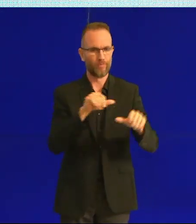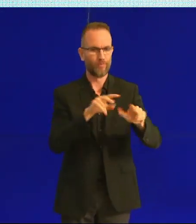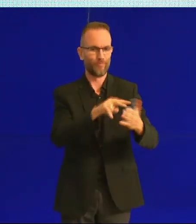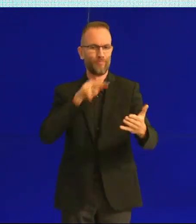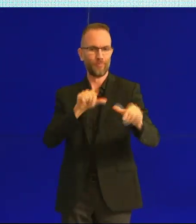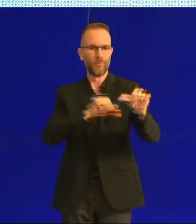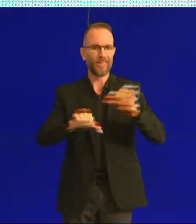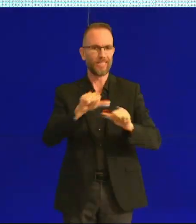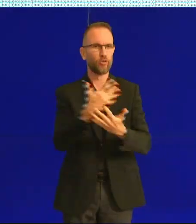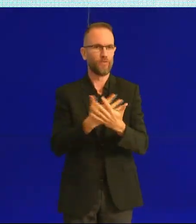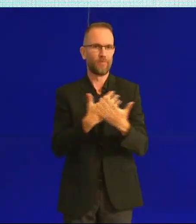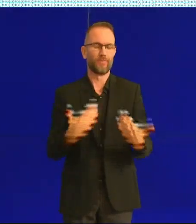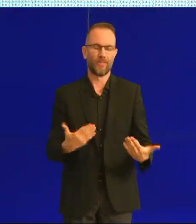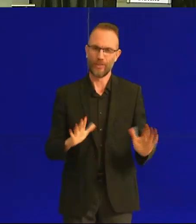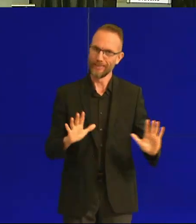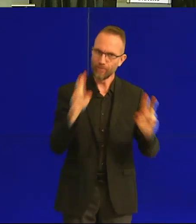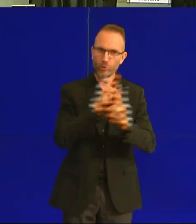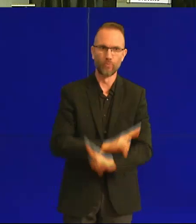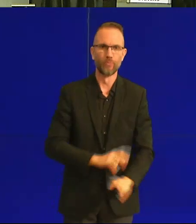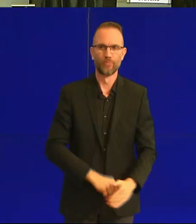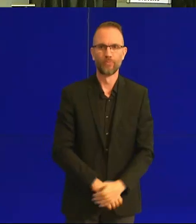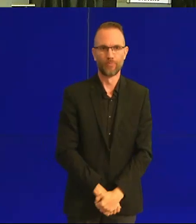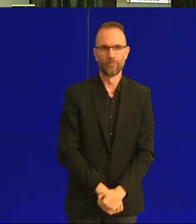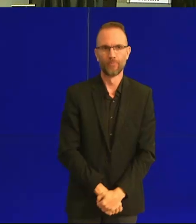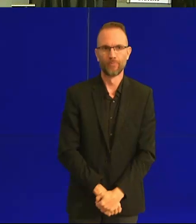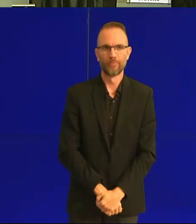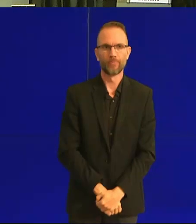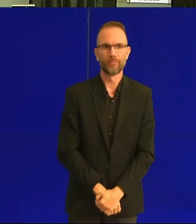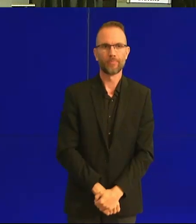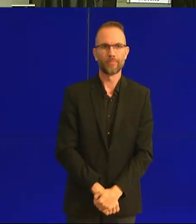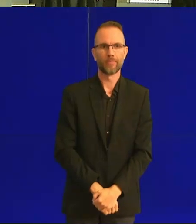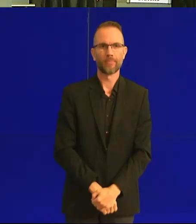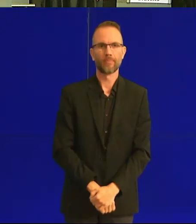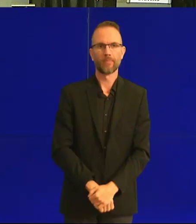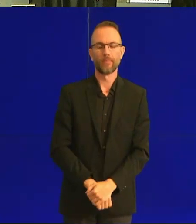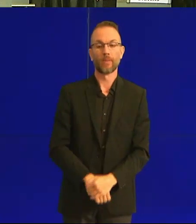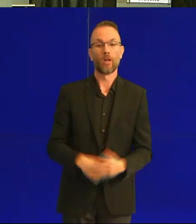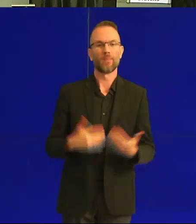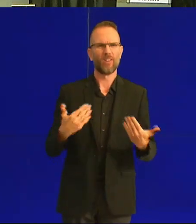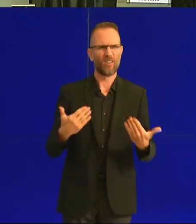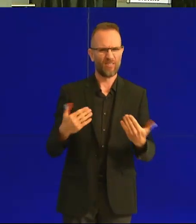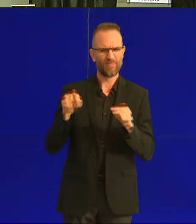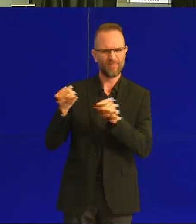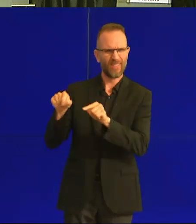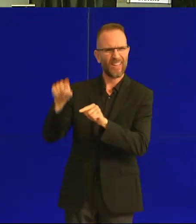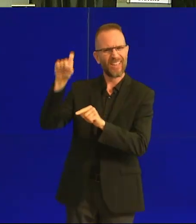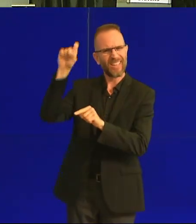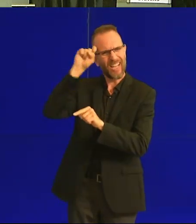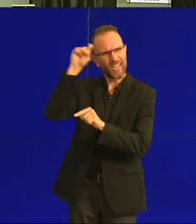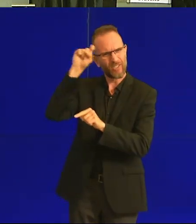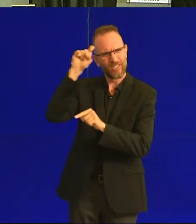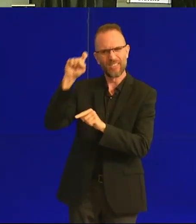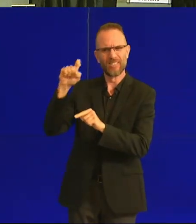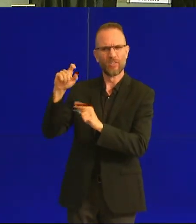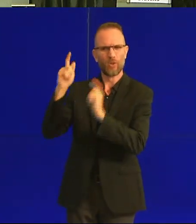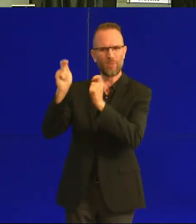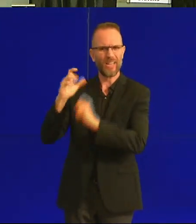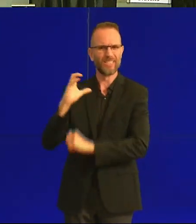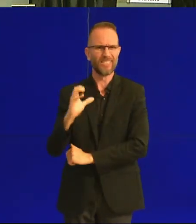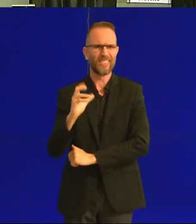le chu de liège a validé en tests sérologiques rapide at il prévu d'utiliser ce type de test à grande échelle